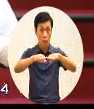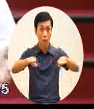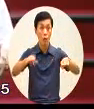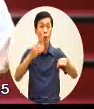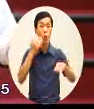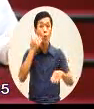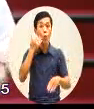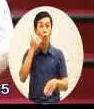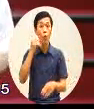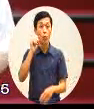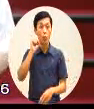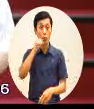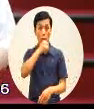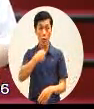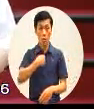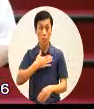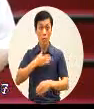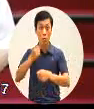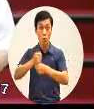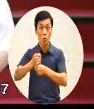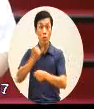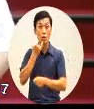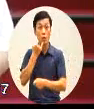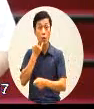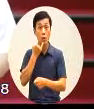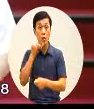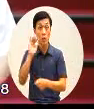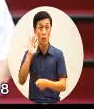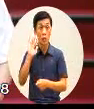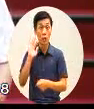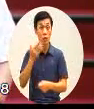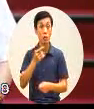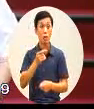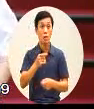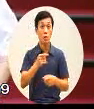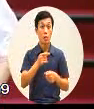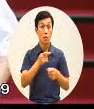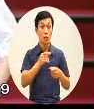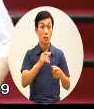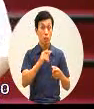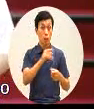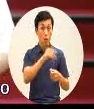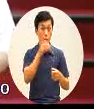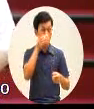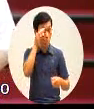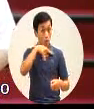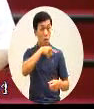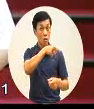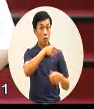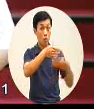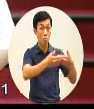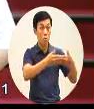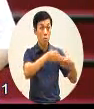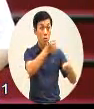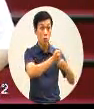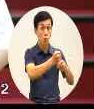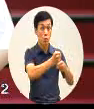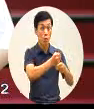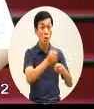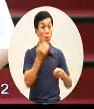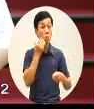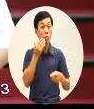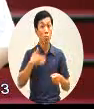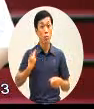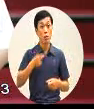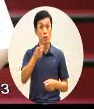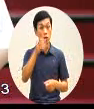台湾。会当制造，结果是出现了吼，中国制，啊你唔知会看法咱啦吼。我捌